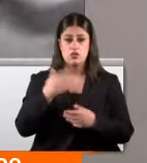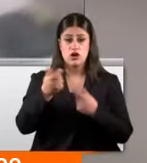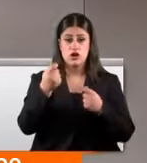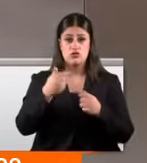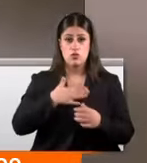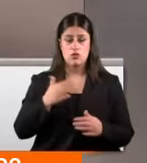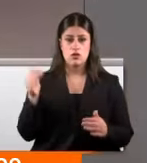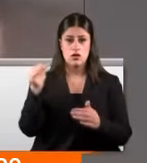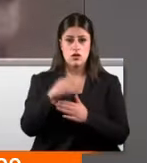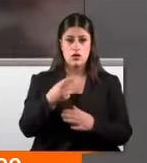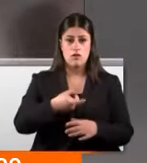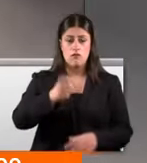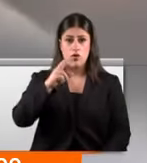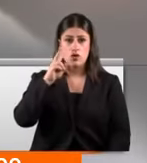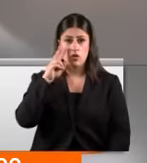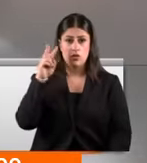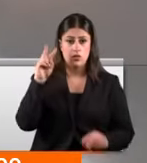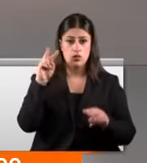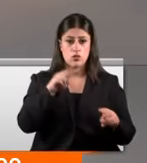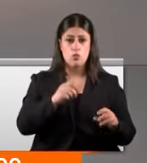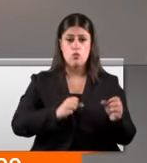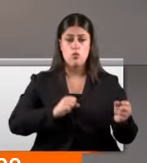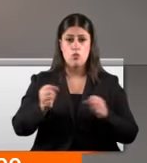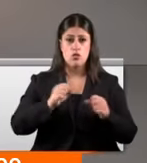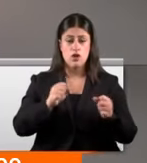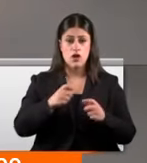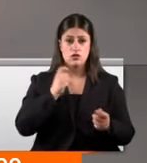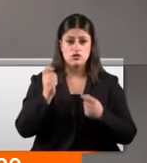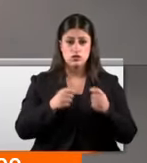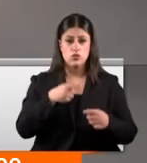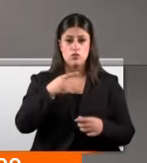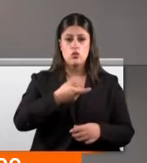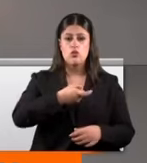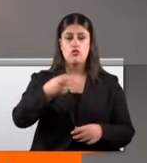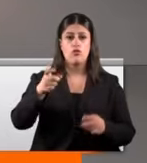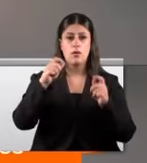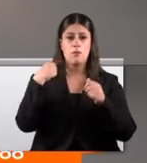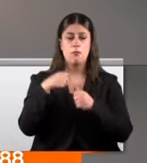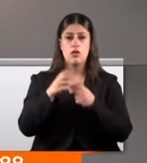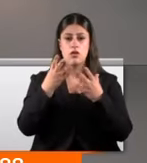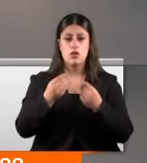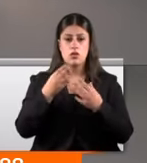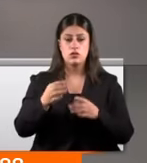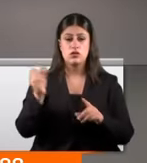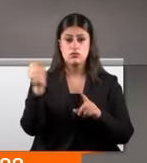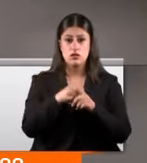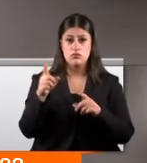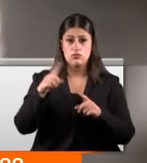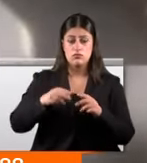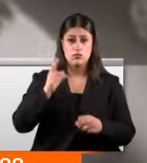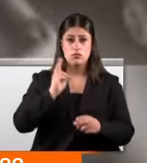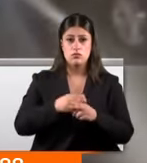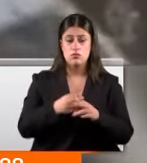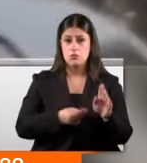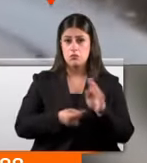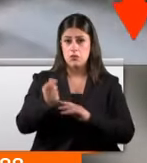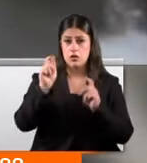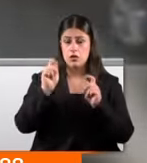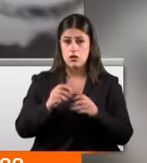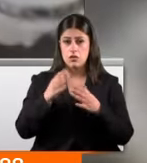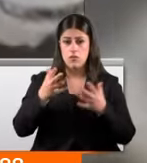önündeydi. Vurularak yere yığılan evlatlarına müdahaleye çalışırken o da kurşunların hedefi oldu. Saldırganlar hızla olay yerinden kaçtı.